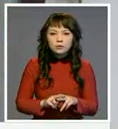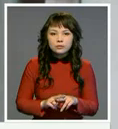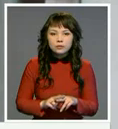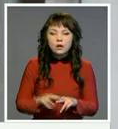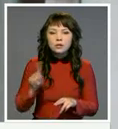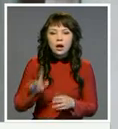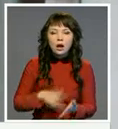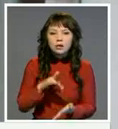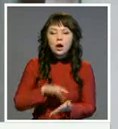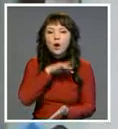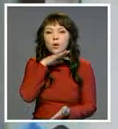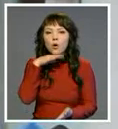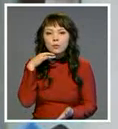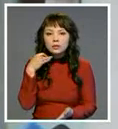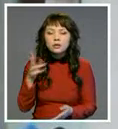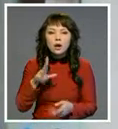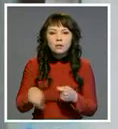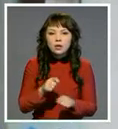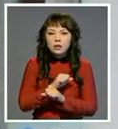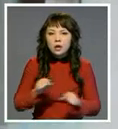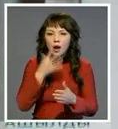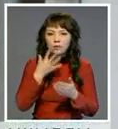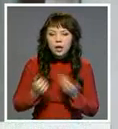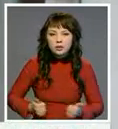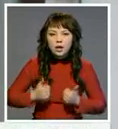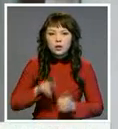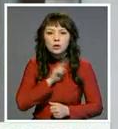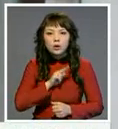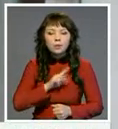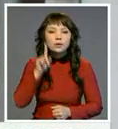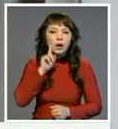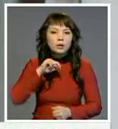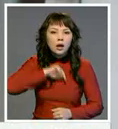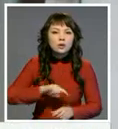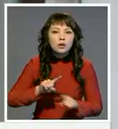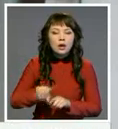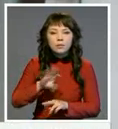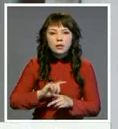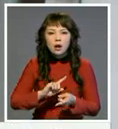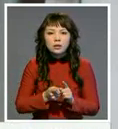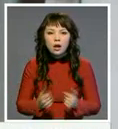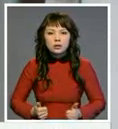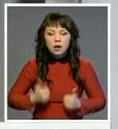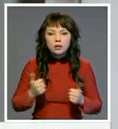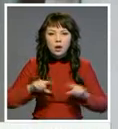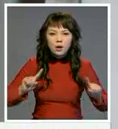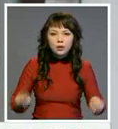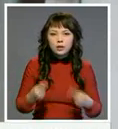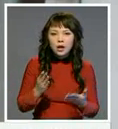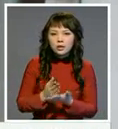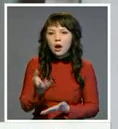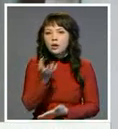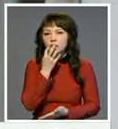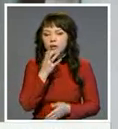мына қаланың көркісін де бұзбай, өзіне криминогенді бір жағдайға қатер болмай, осы орталықта отырып,